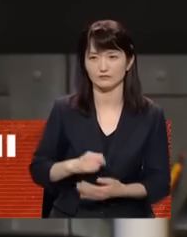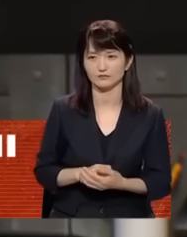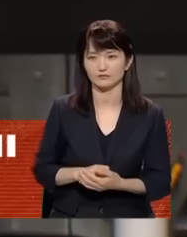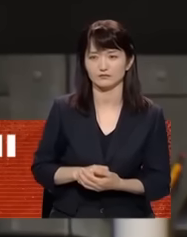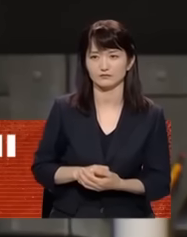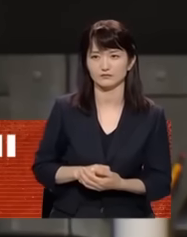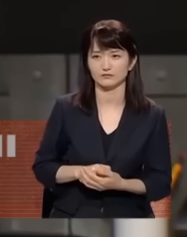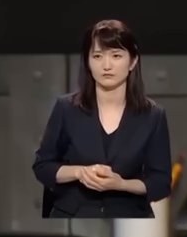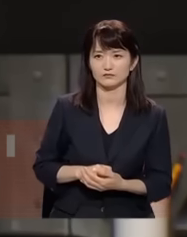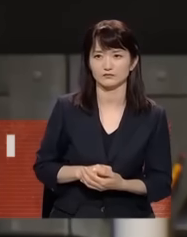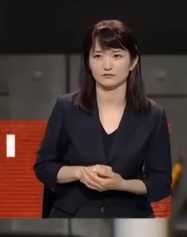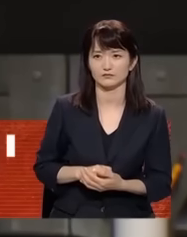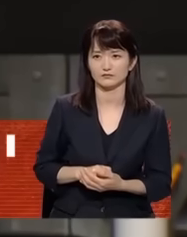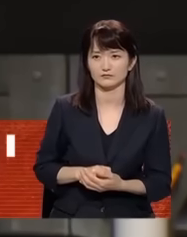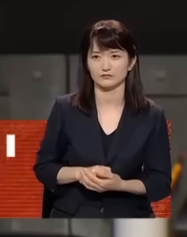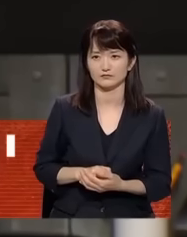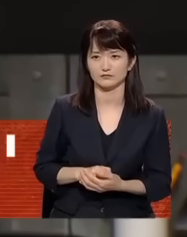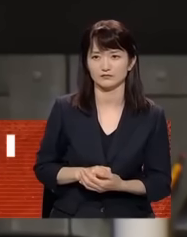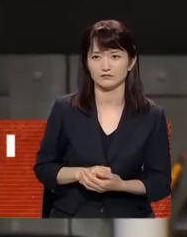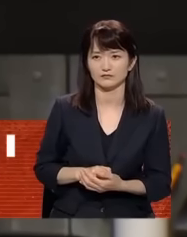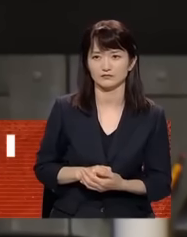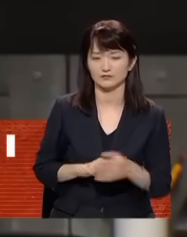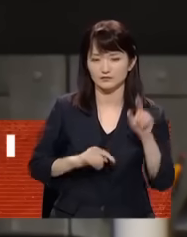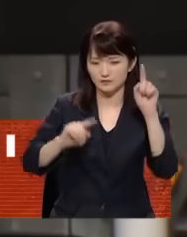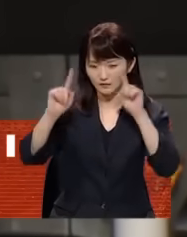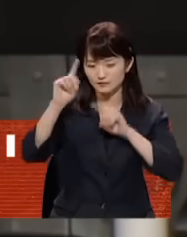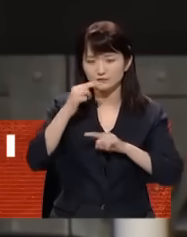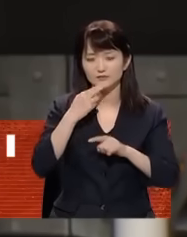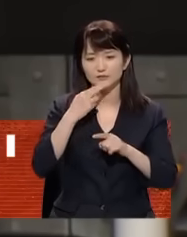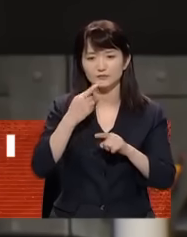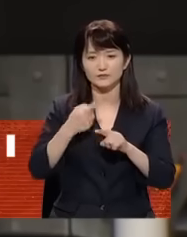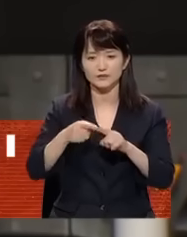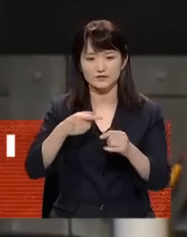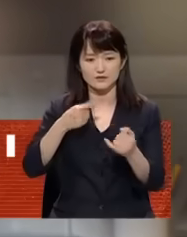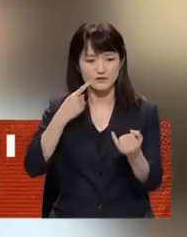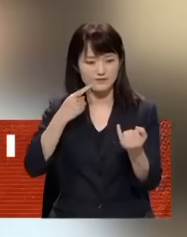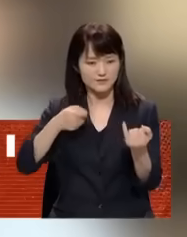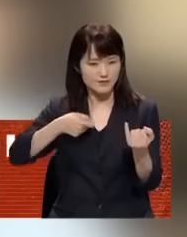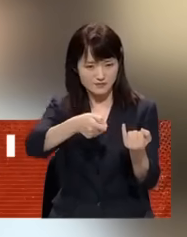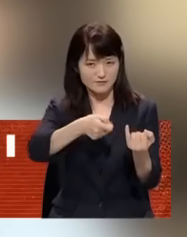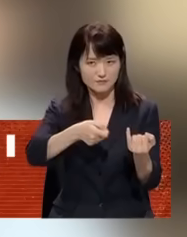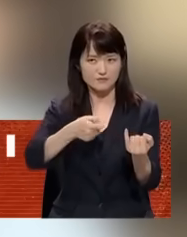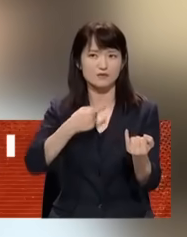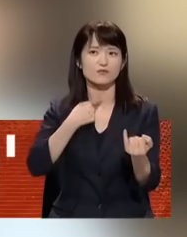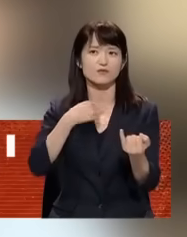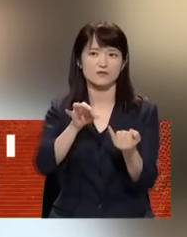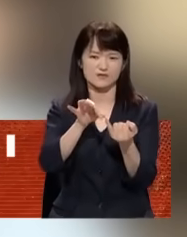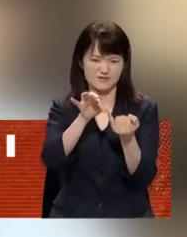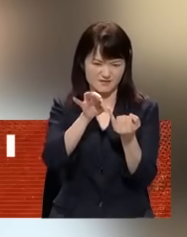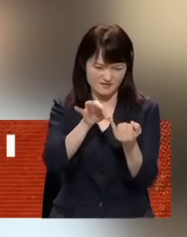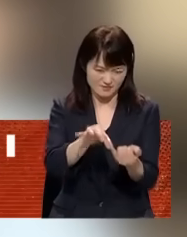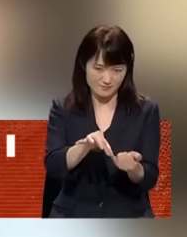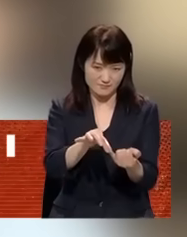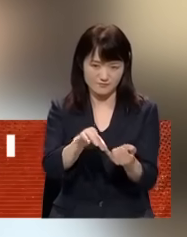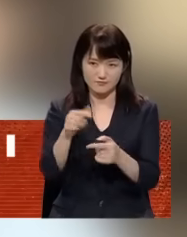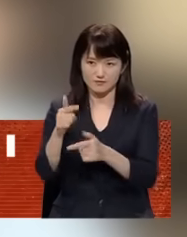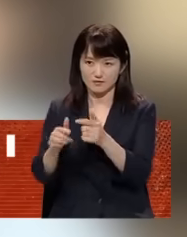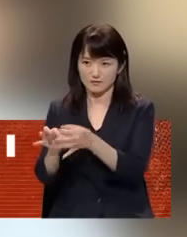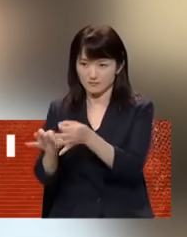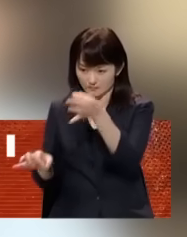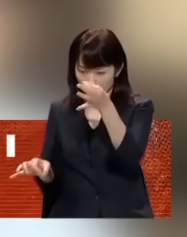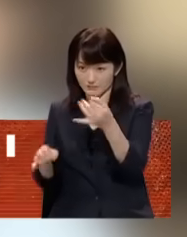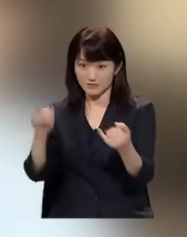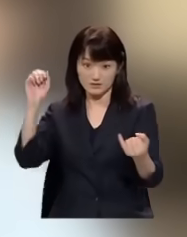하려고 흉기로 위험만 한다거나 상처가 안 남게 목을 조른다거나 방망이를 막 휘두르는데 지금